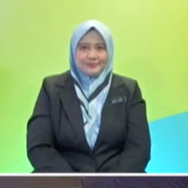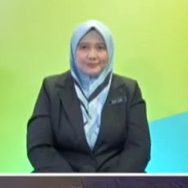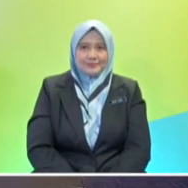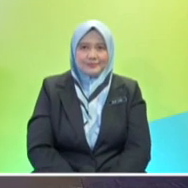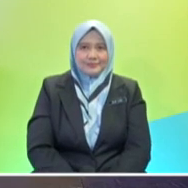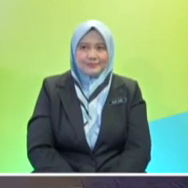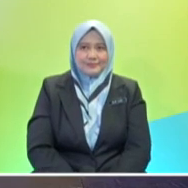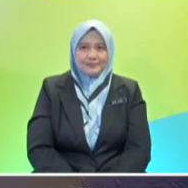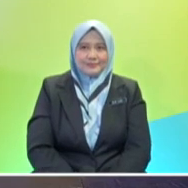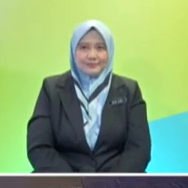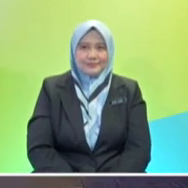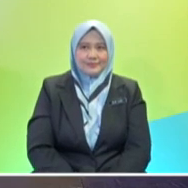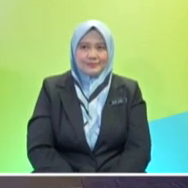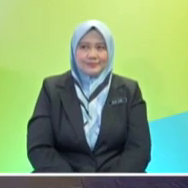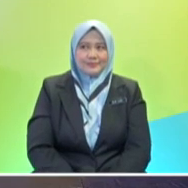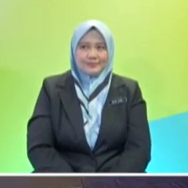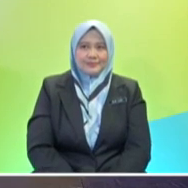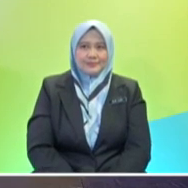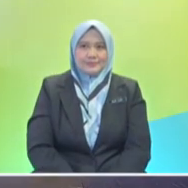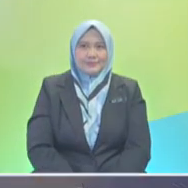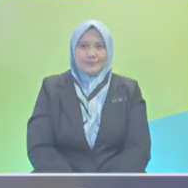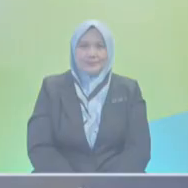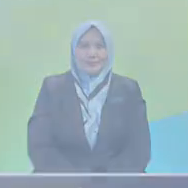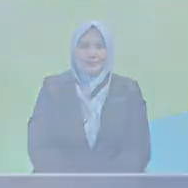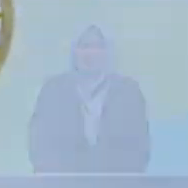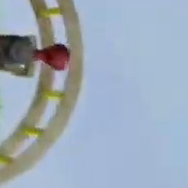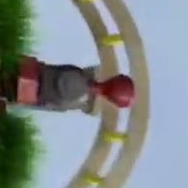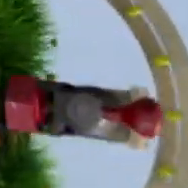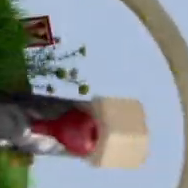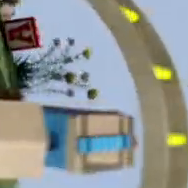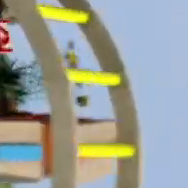TV KPM. Ya, sila tunggu.